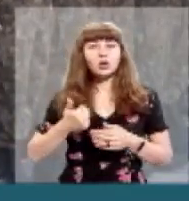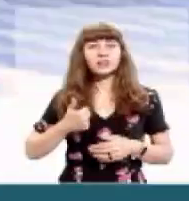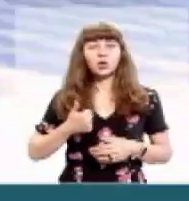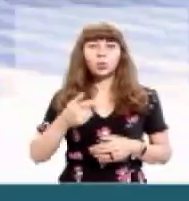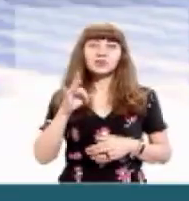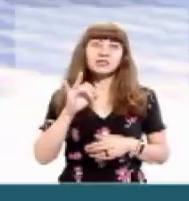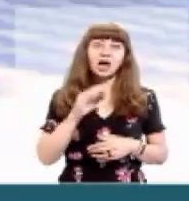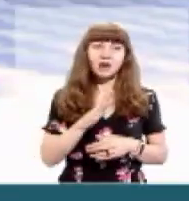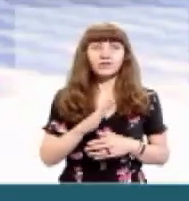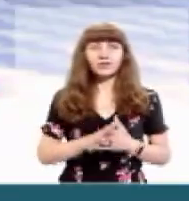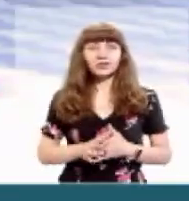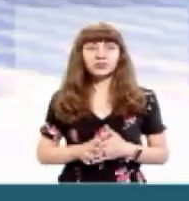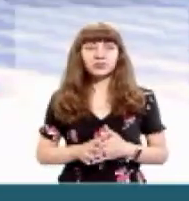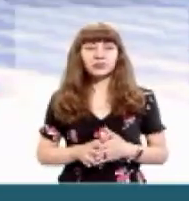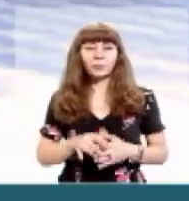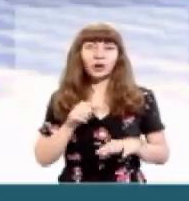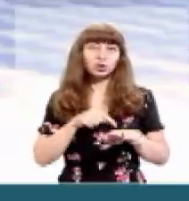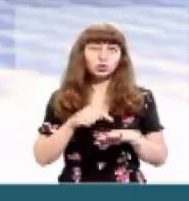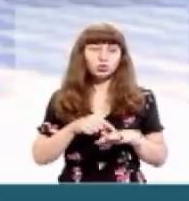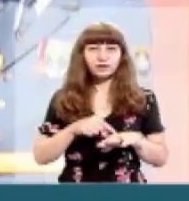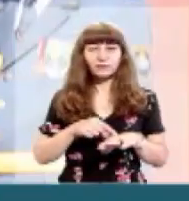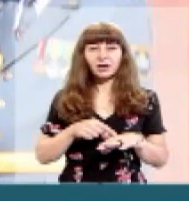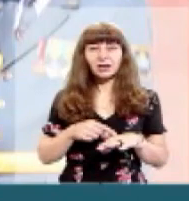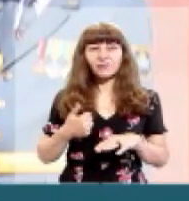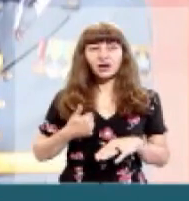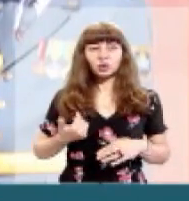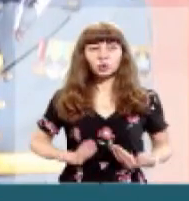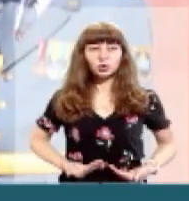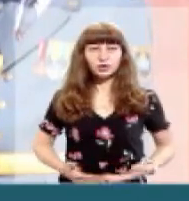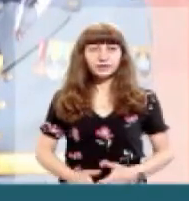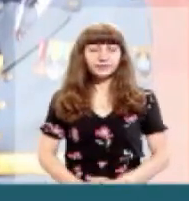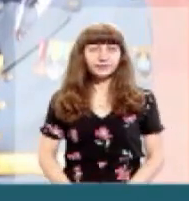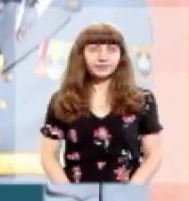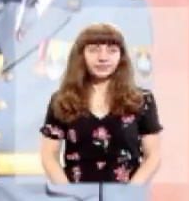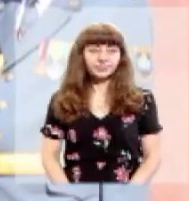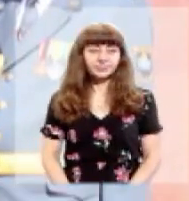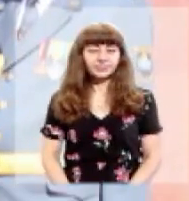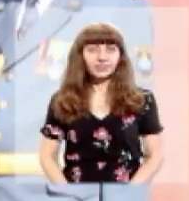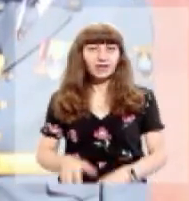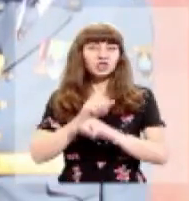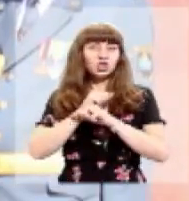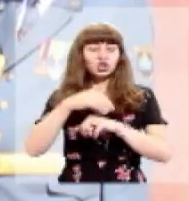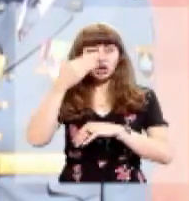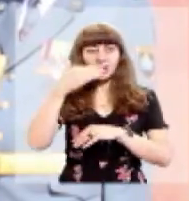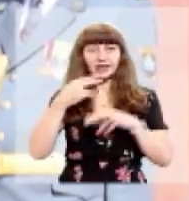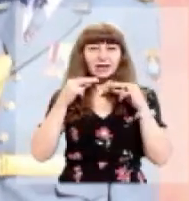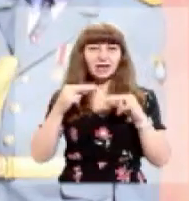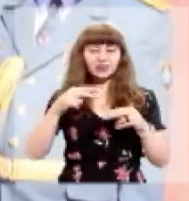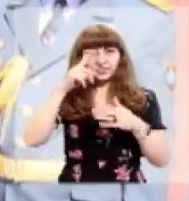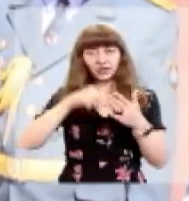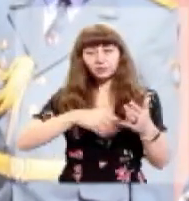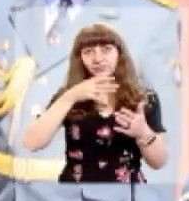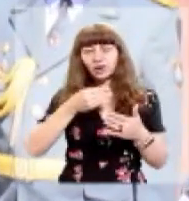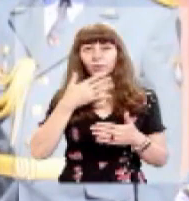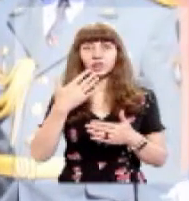уставы. Так сказать, вкусили романтику военной жизни. Испокон веков защита Отечества и клятва на верность своему